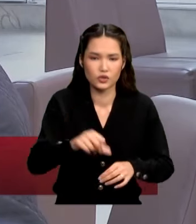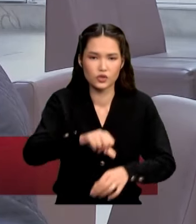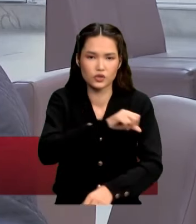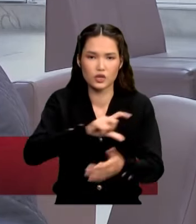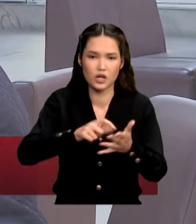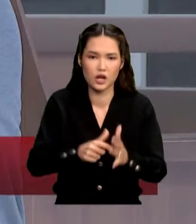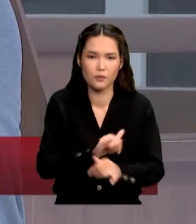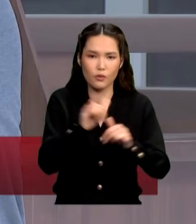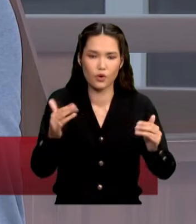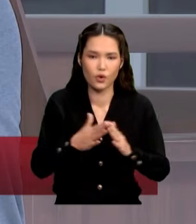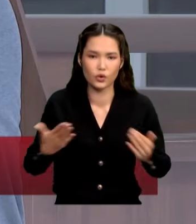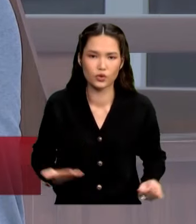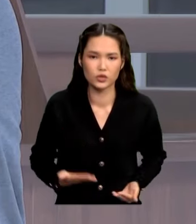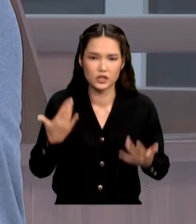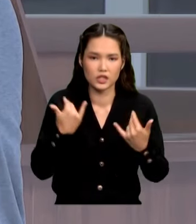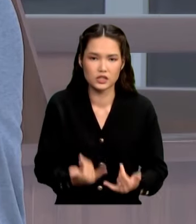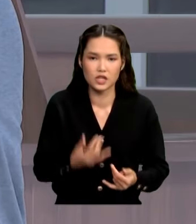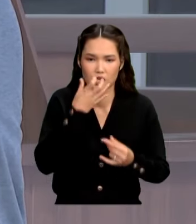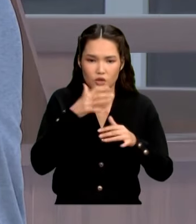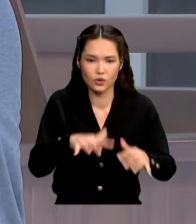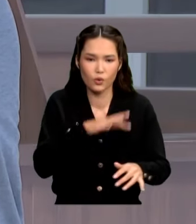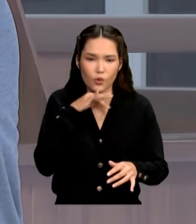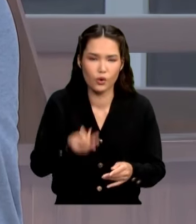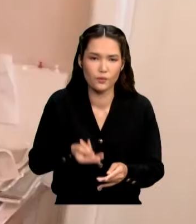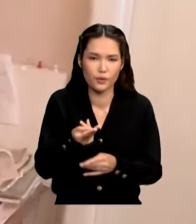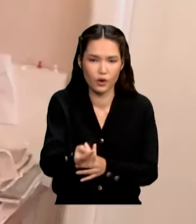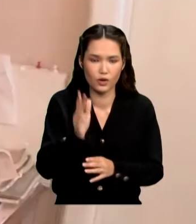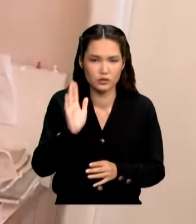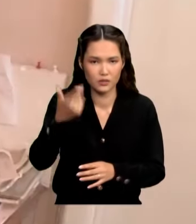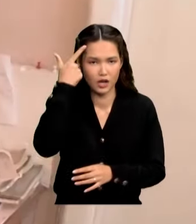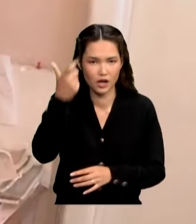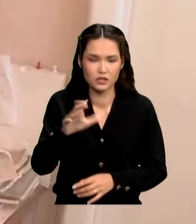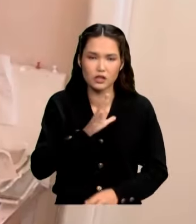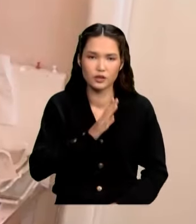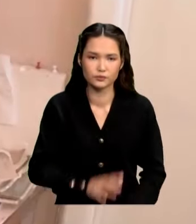метрден астам үйде тұратындар енді жылуға көбірек төлейтінін ескерткен еді.